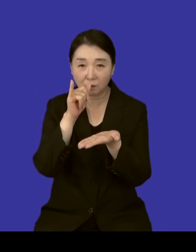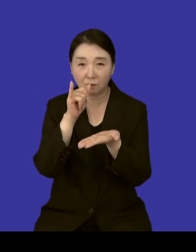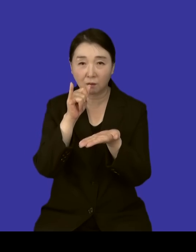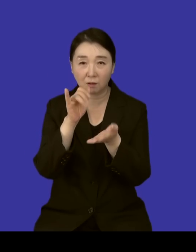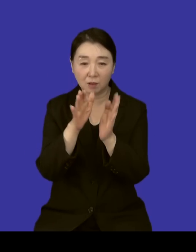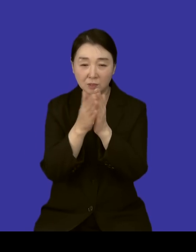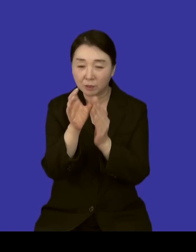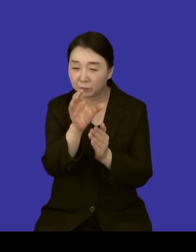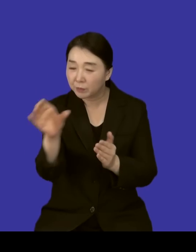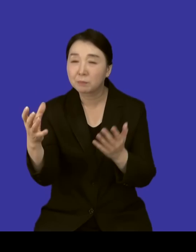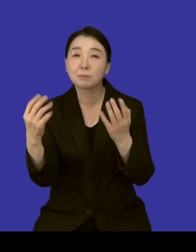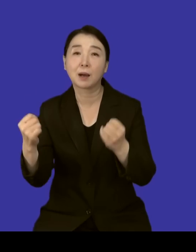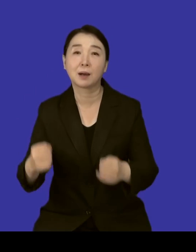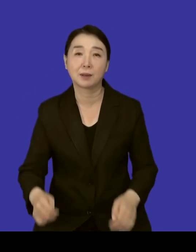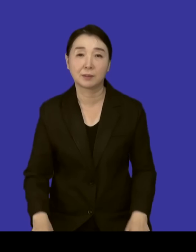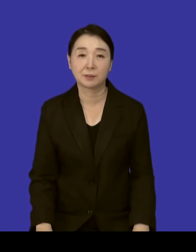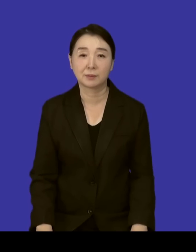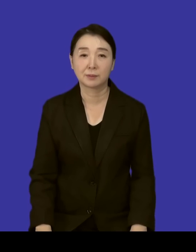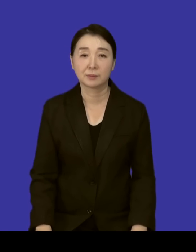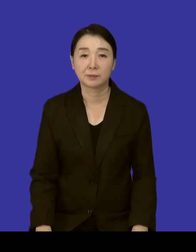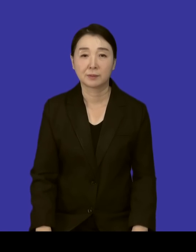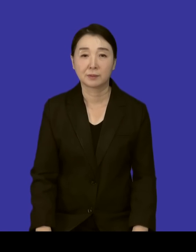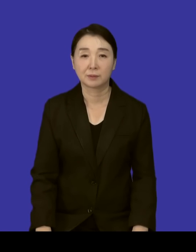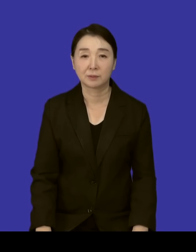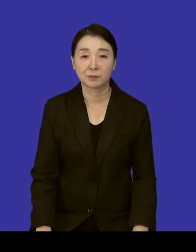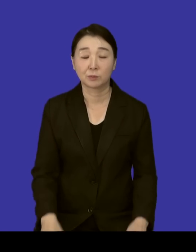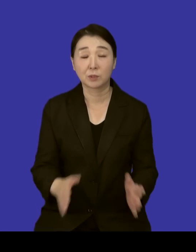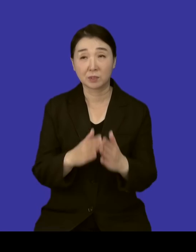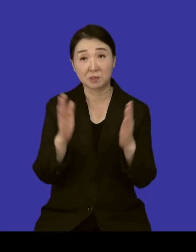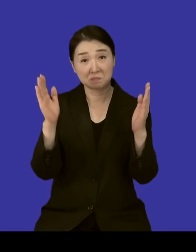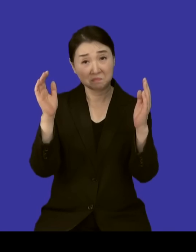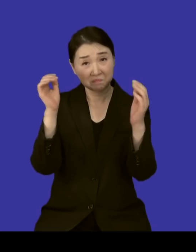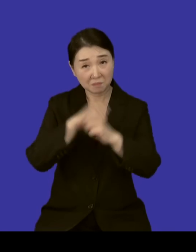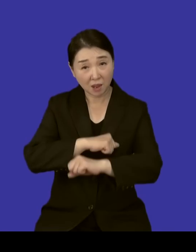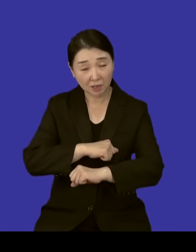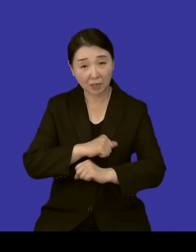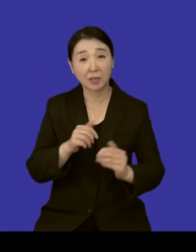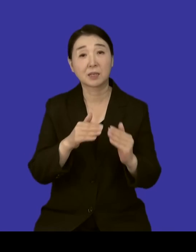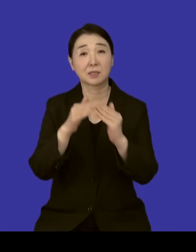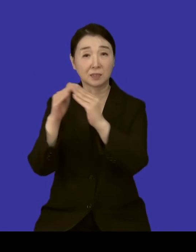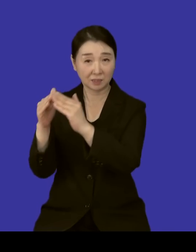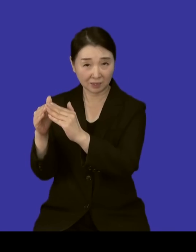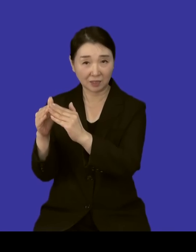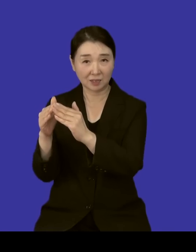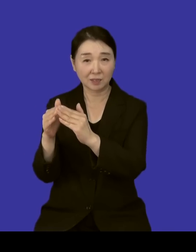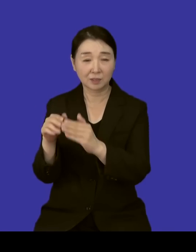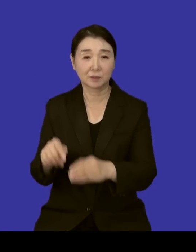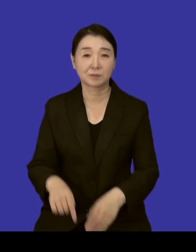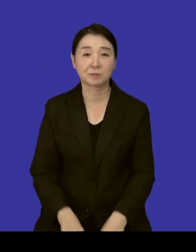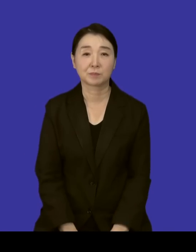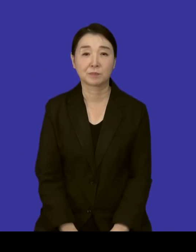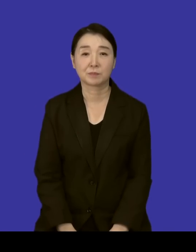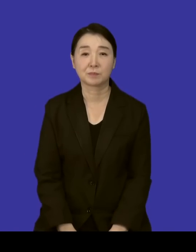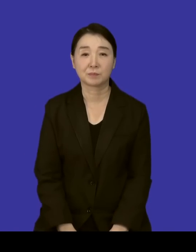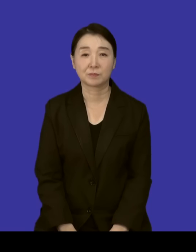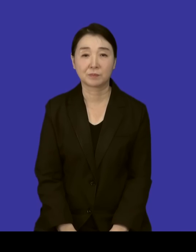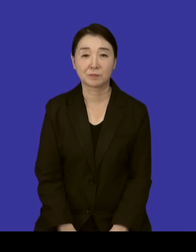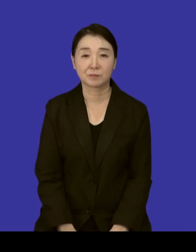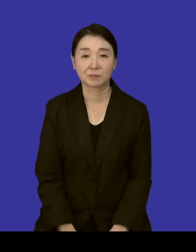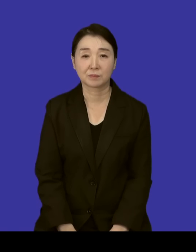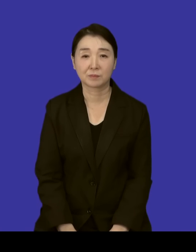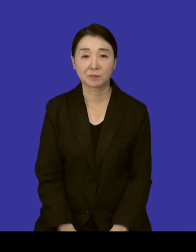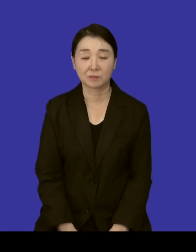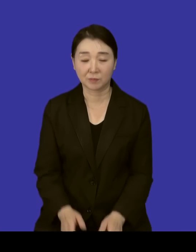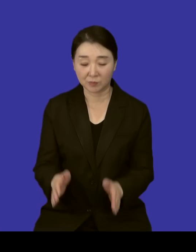수십 권. 예. 근데 우리가 쫄딱 망해서 이사 갔거든요. 저 우이동 꼴짜기로. 네. 근데 그때 좁은